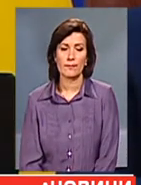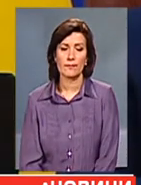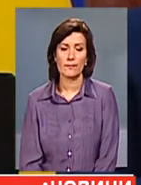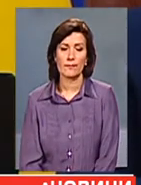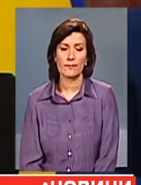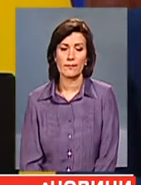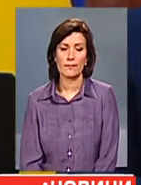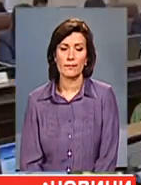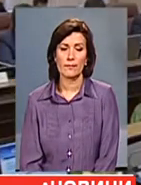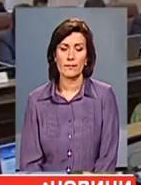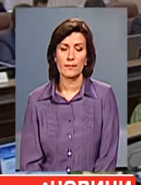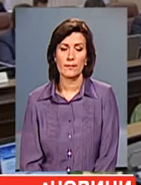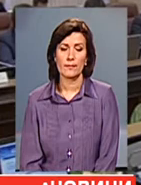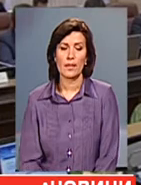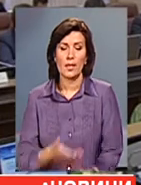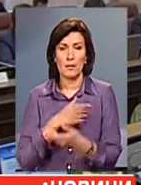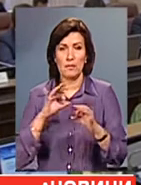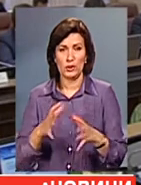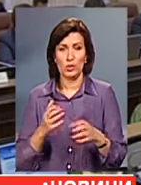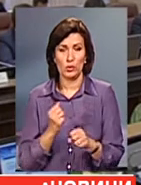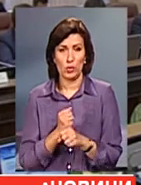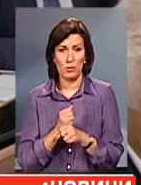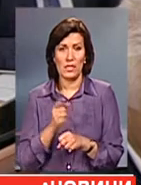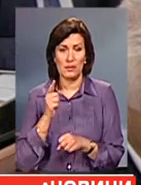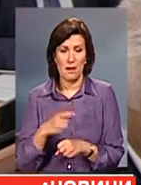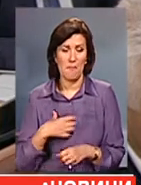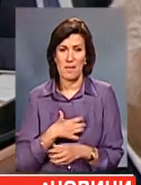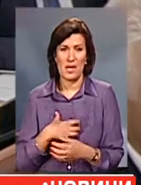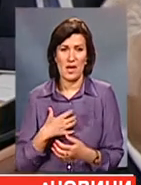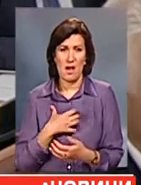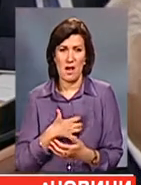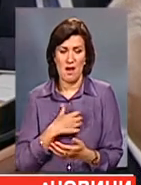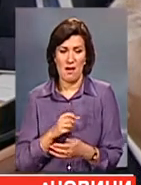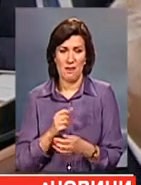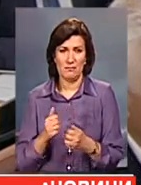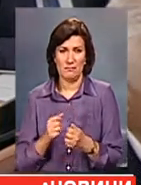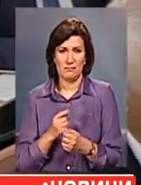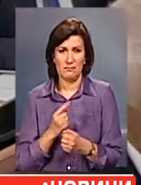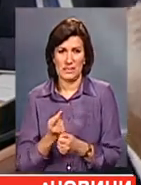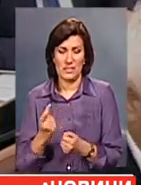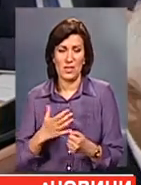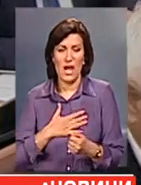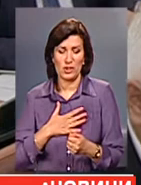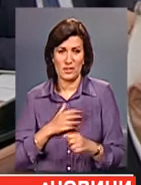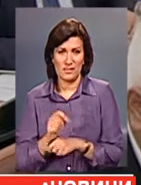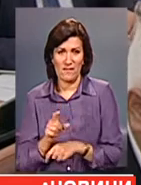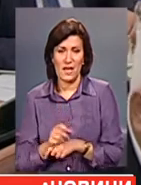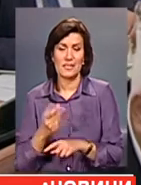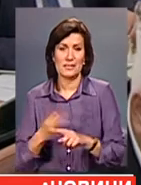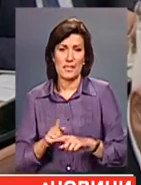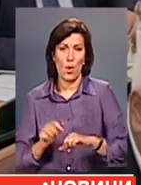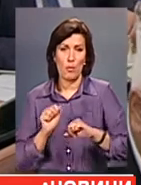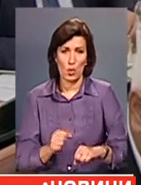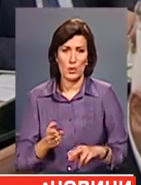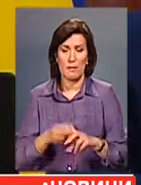України. Ми чітко зробили там пріоритизацію наших завдань. Це оборона і безпека.